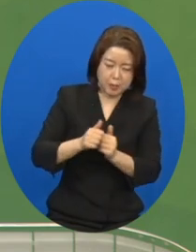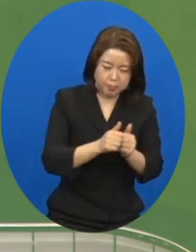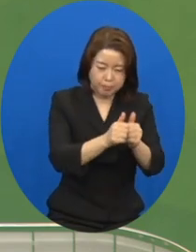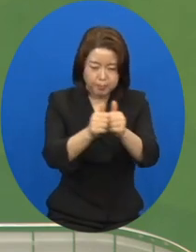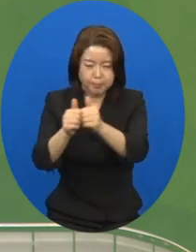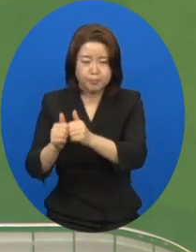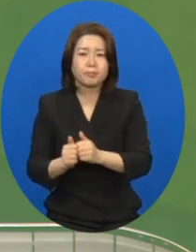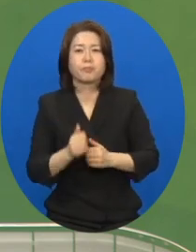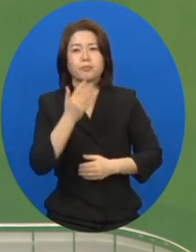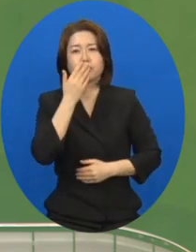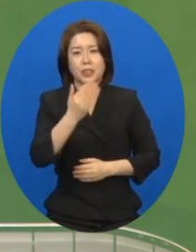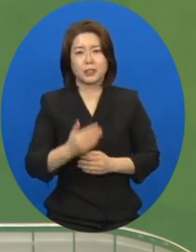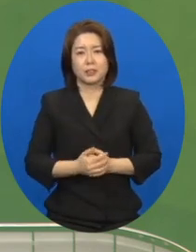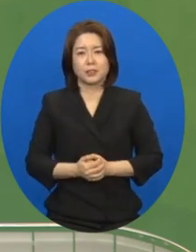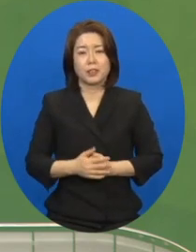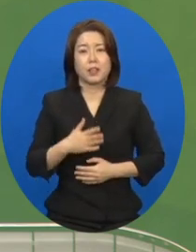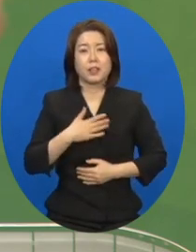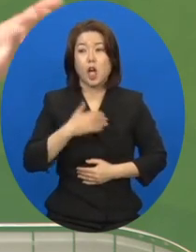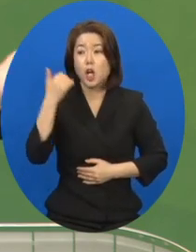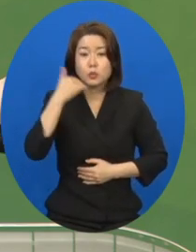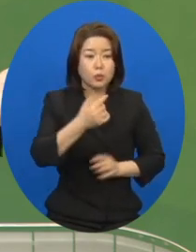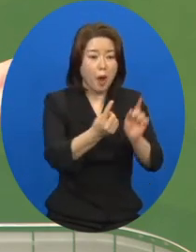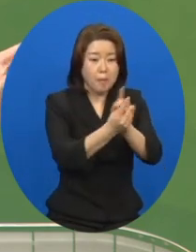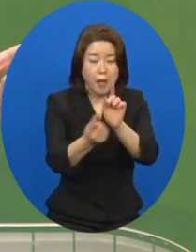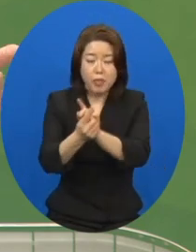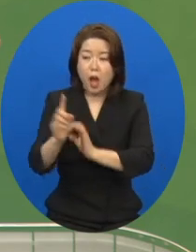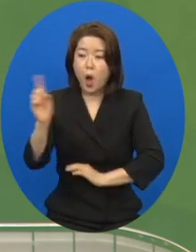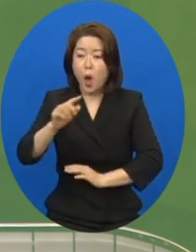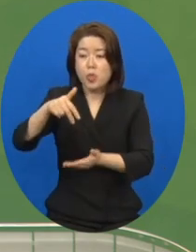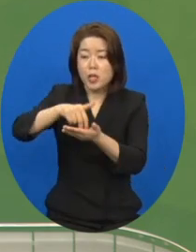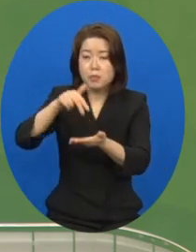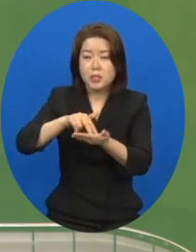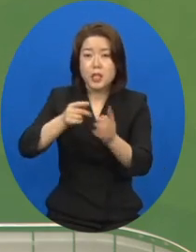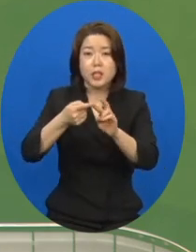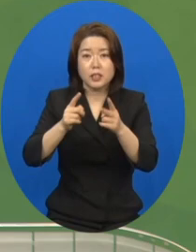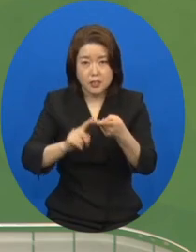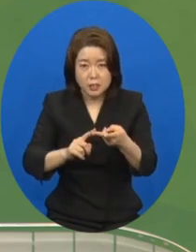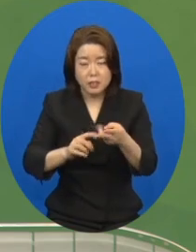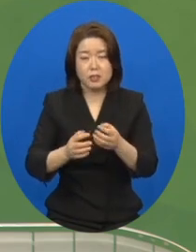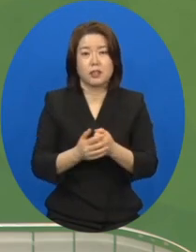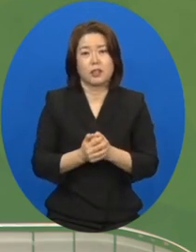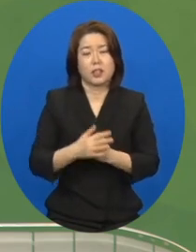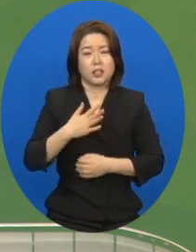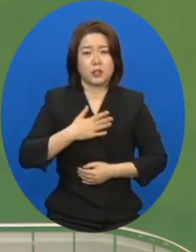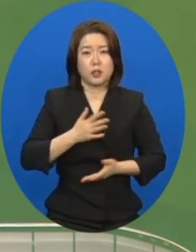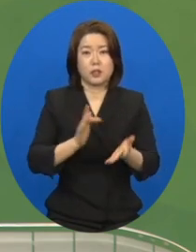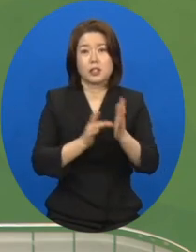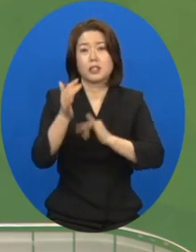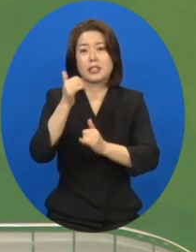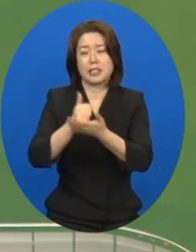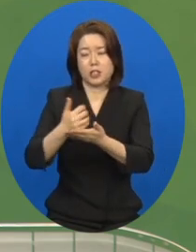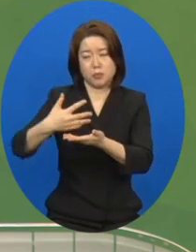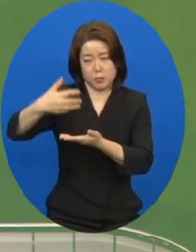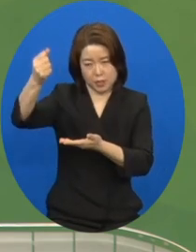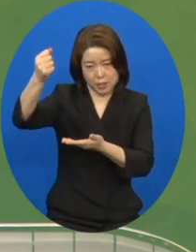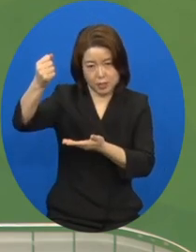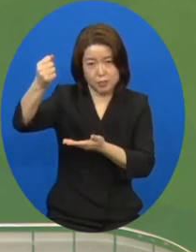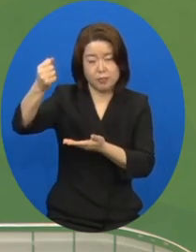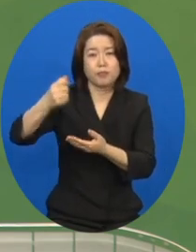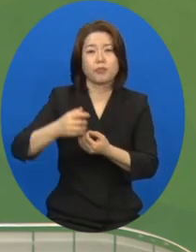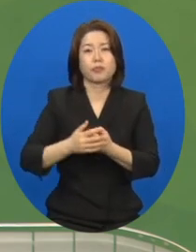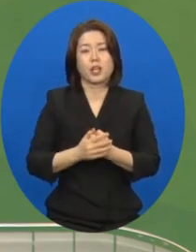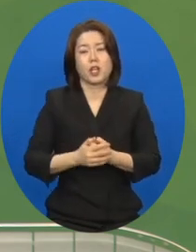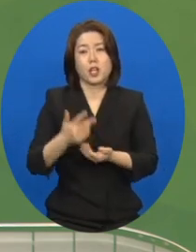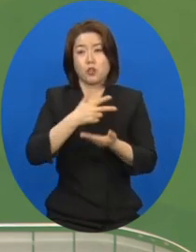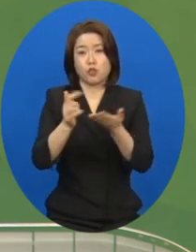동행합니다. 내가 누구를 만나는 어떤 처지에 있든지 저는 예수님의 소유임을,